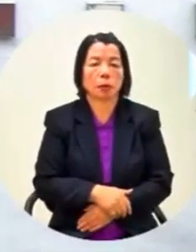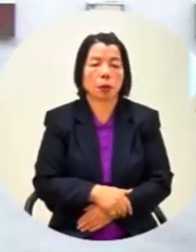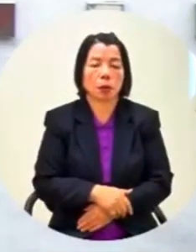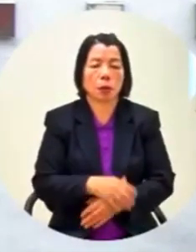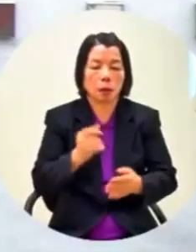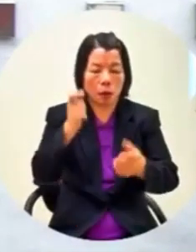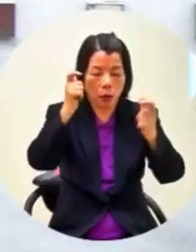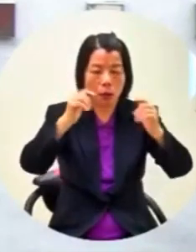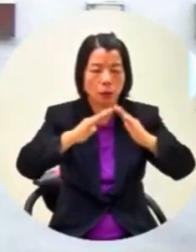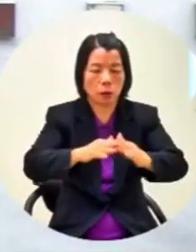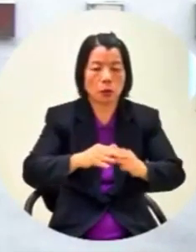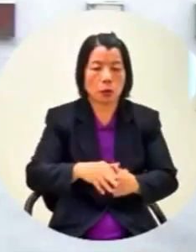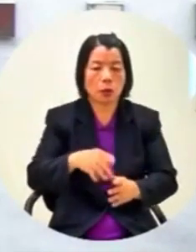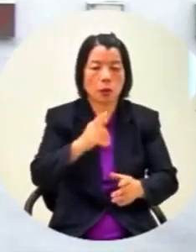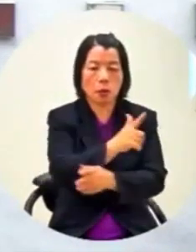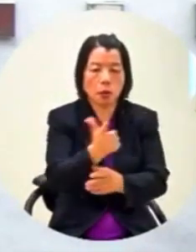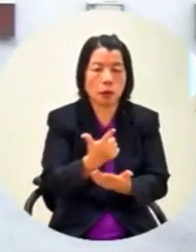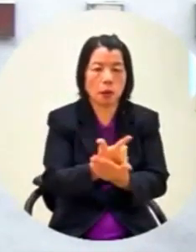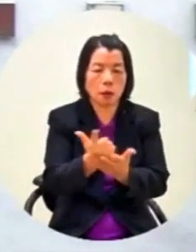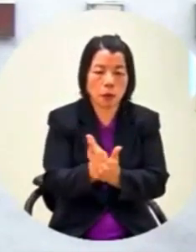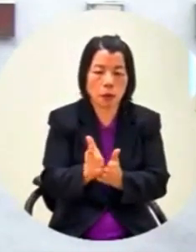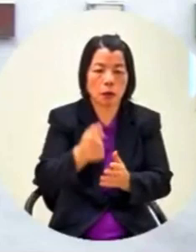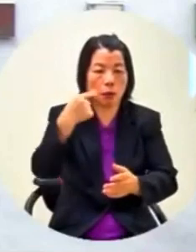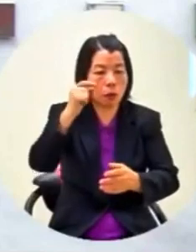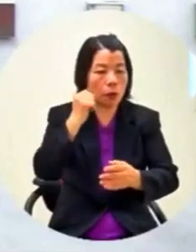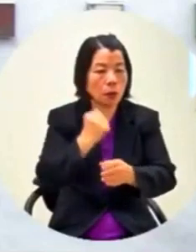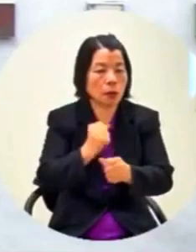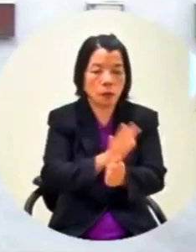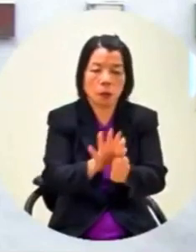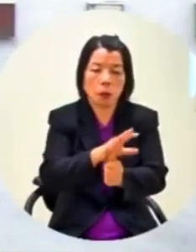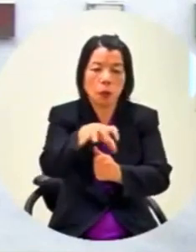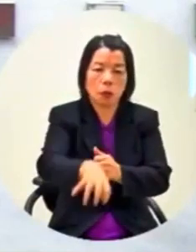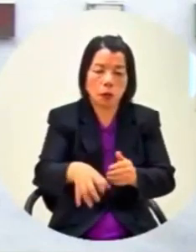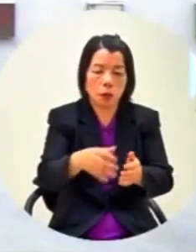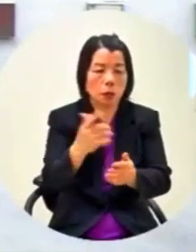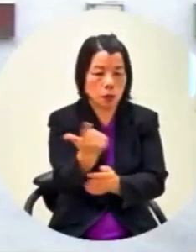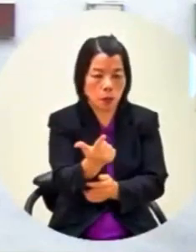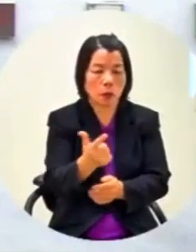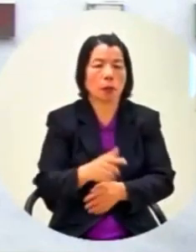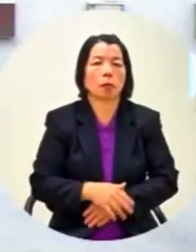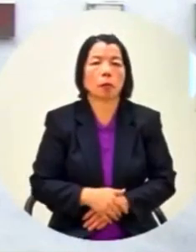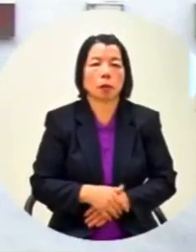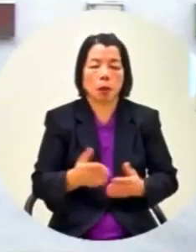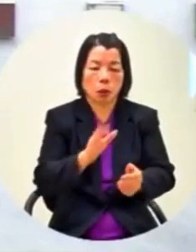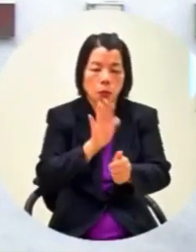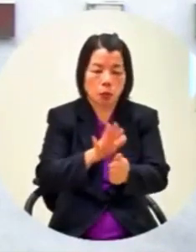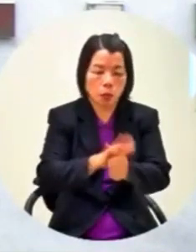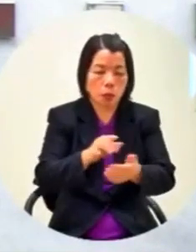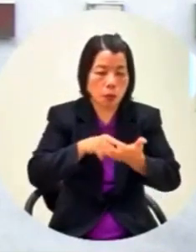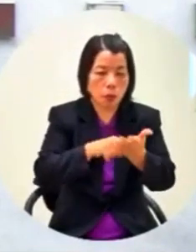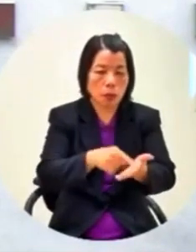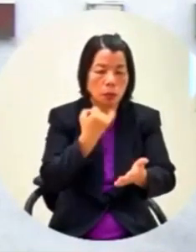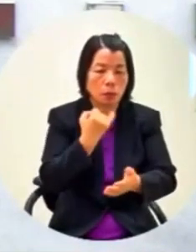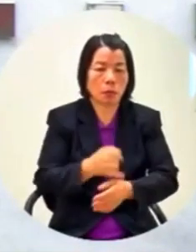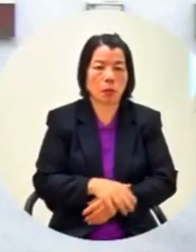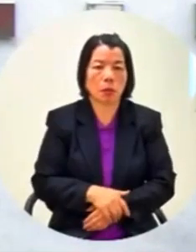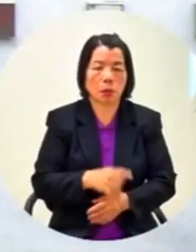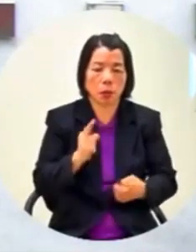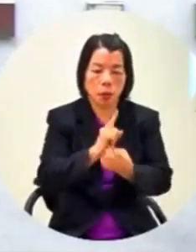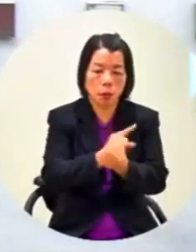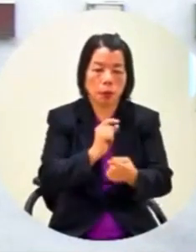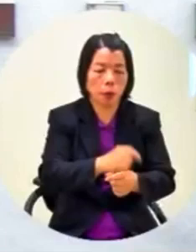服务站也配合代收劳动部的安心就业计划补助申请，以协助劳资双